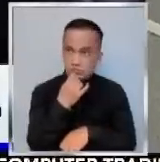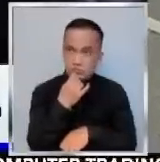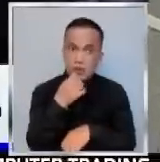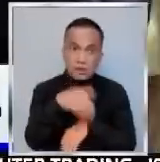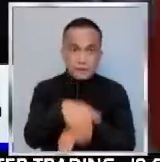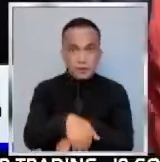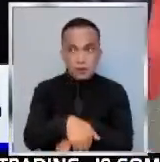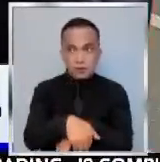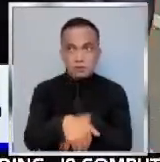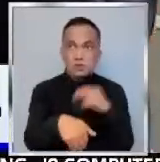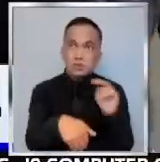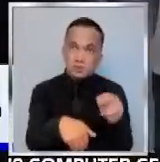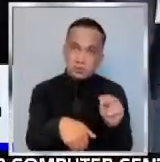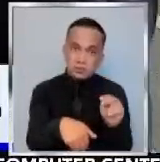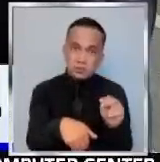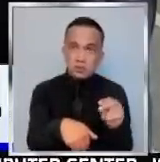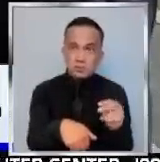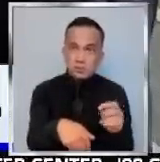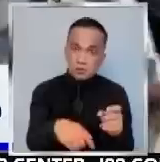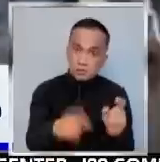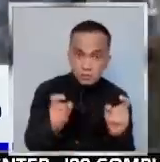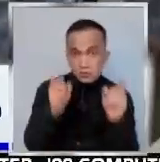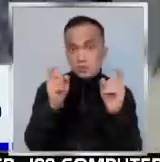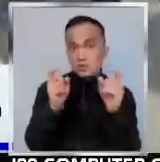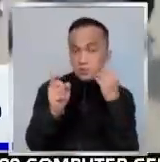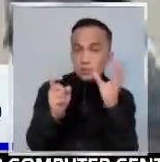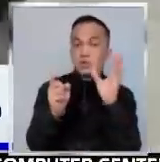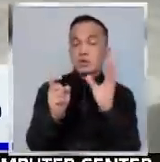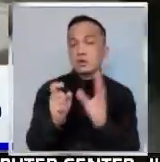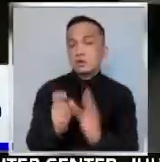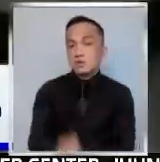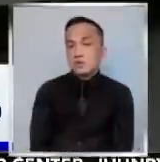kailangan pong magmadali kang umuwi.